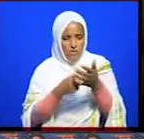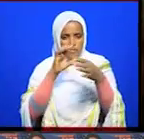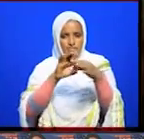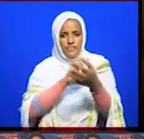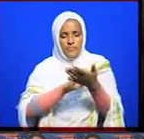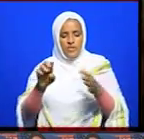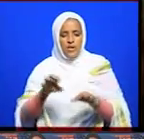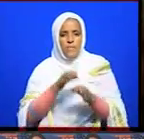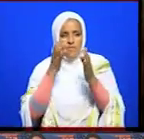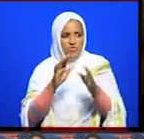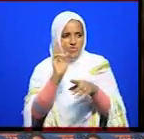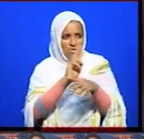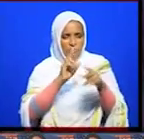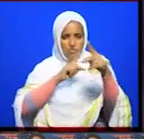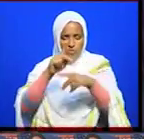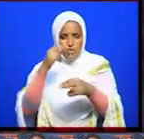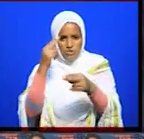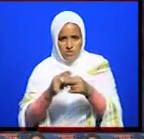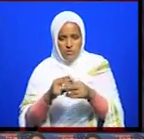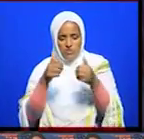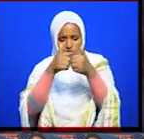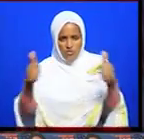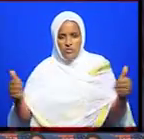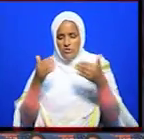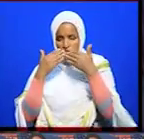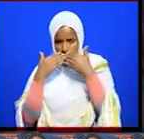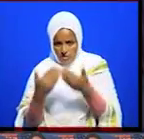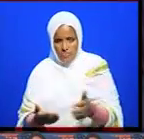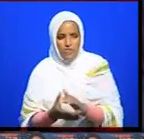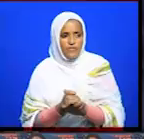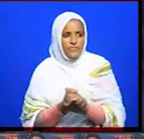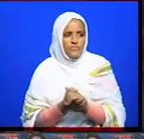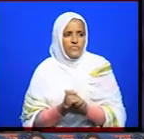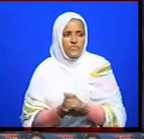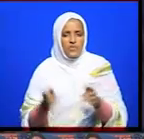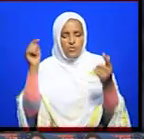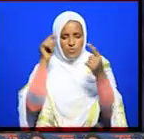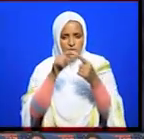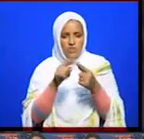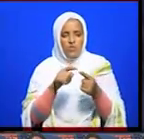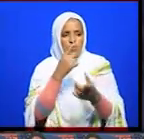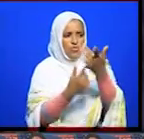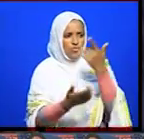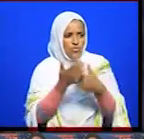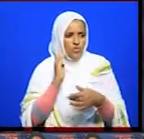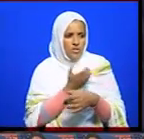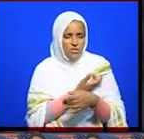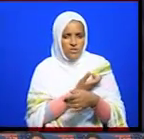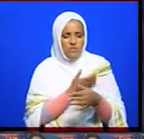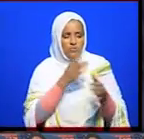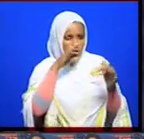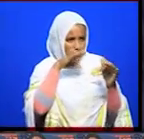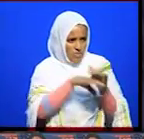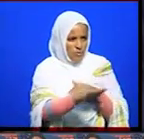ስለሆናችሁልን። በማህበረ ቅዱሳን መንፈሳዊ የቴሌቪዥን መርሃ ግብር ስም እጅግ አድርገን እናመሰግናችኋለን። እስቲ ወደ